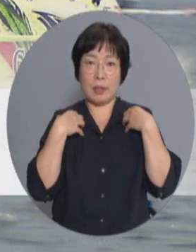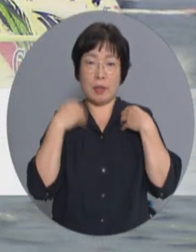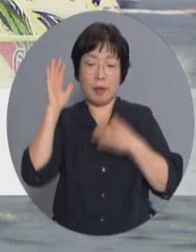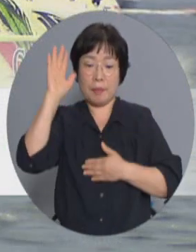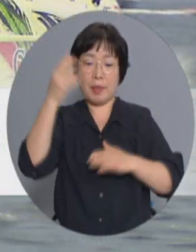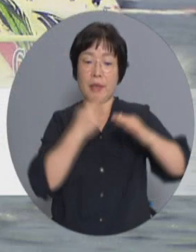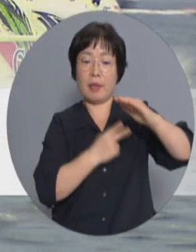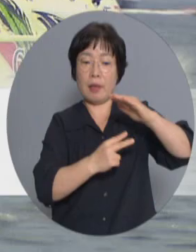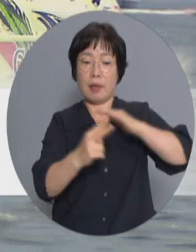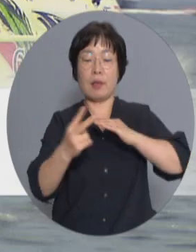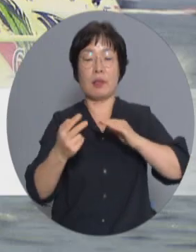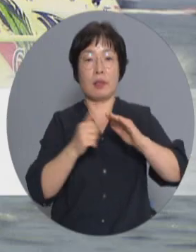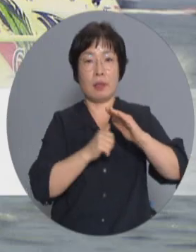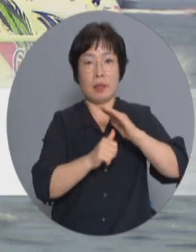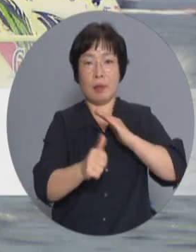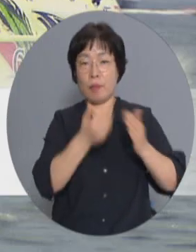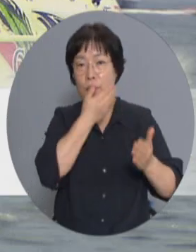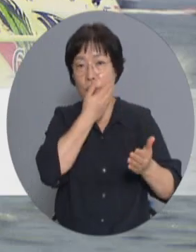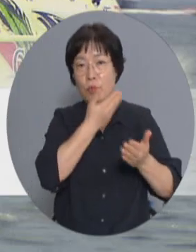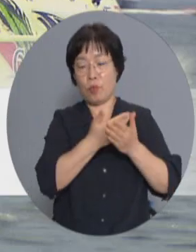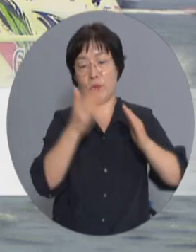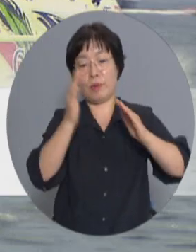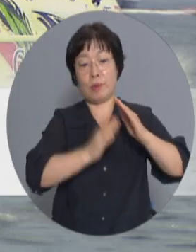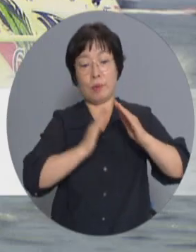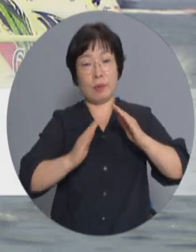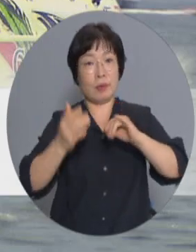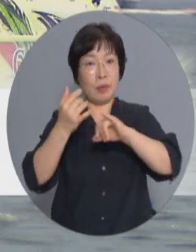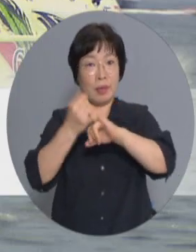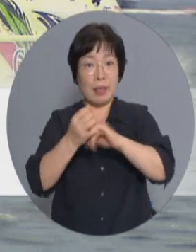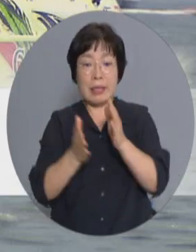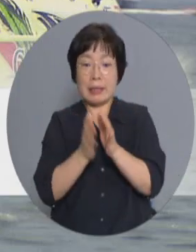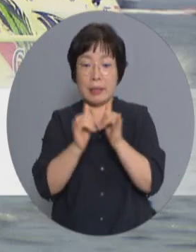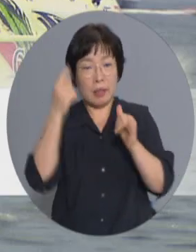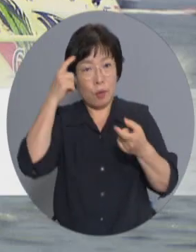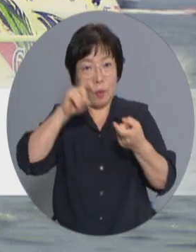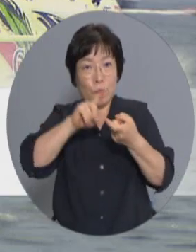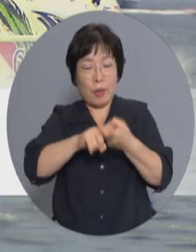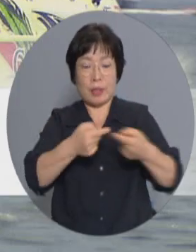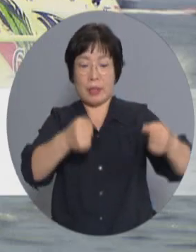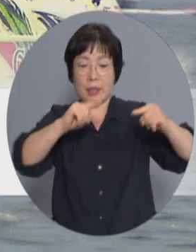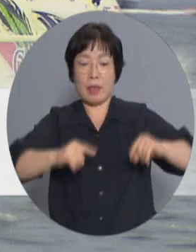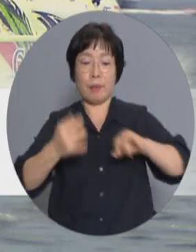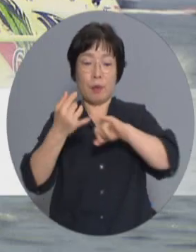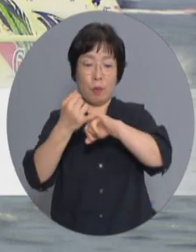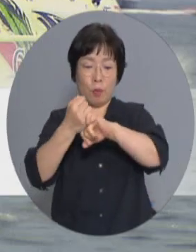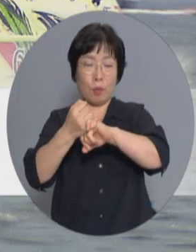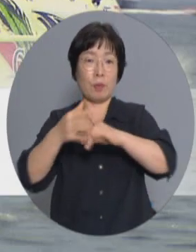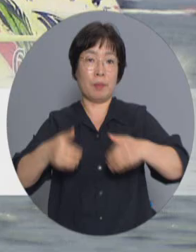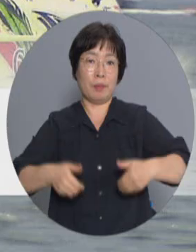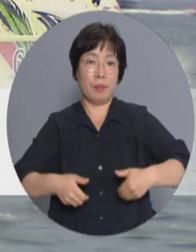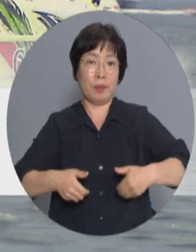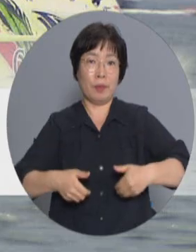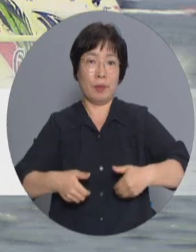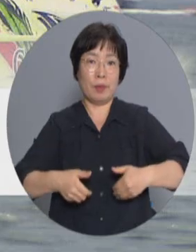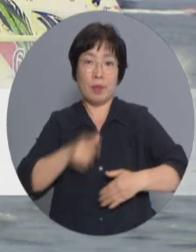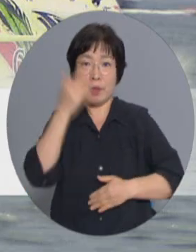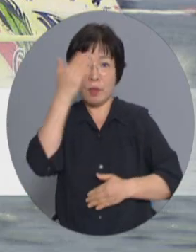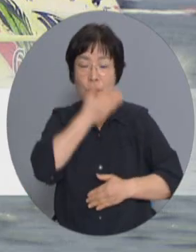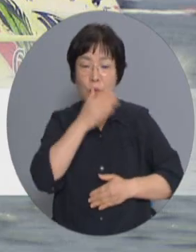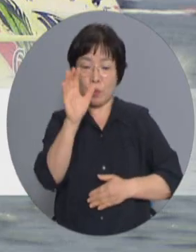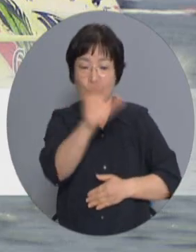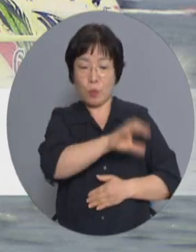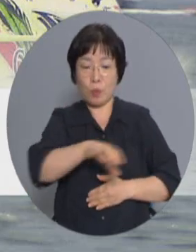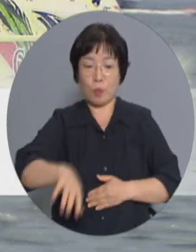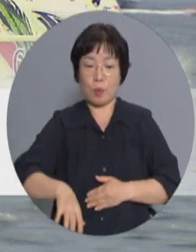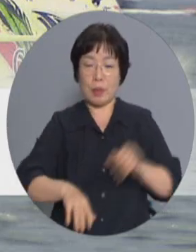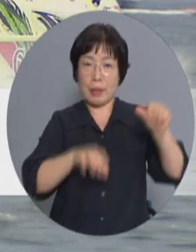미래 비전을 대표하는 핵심 공약입니다. 시민들의 관심과 참여가 관건인데요. 여수반도를